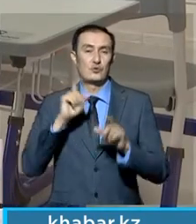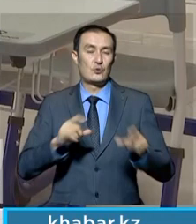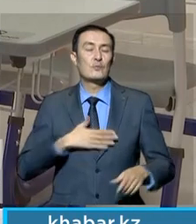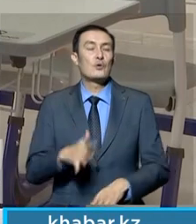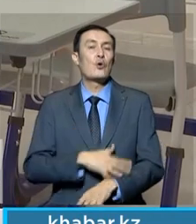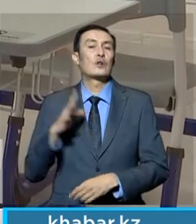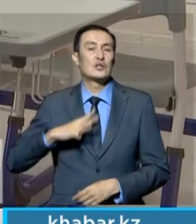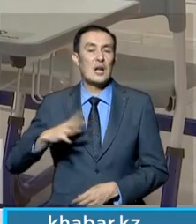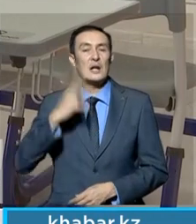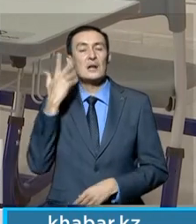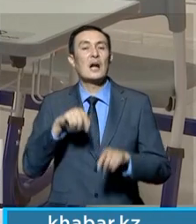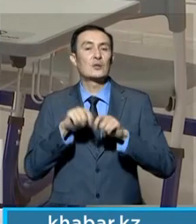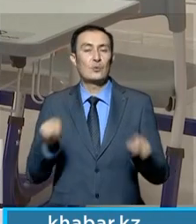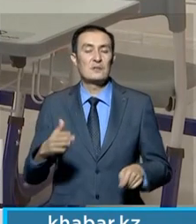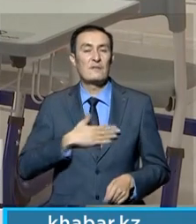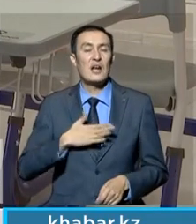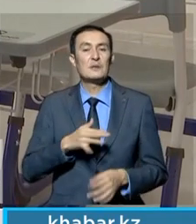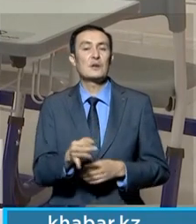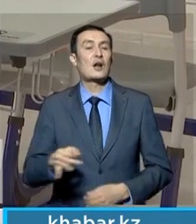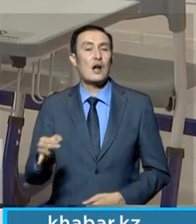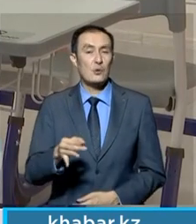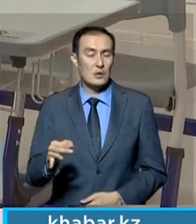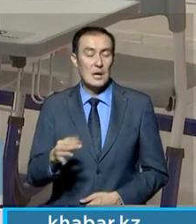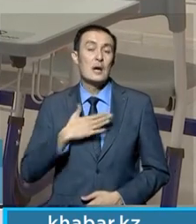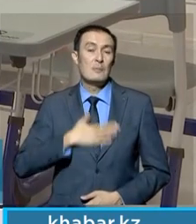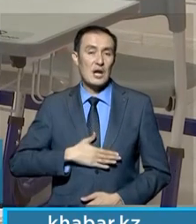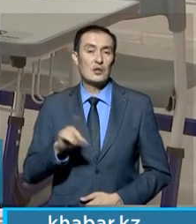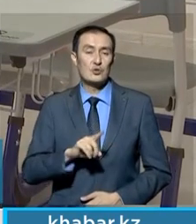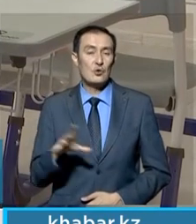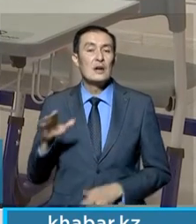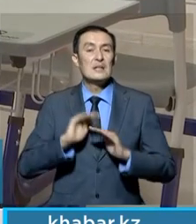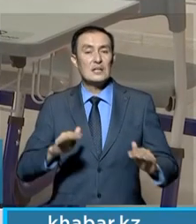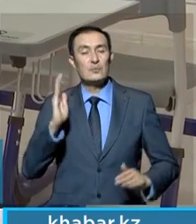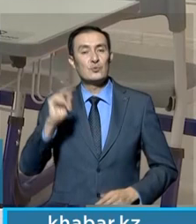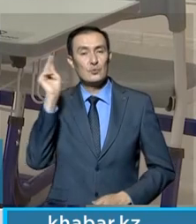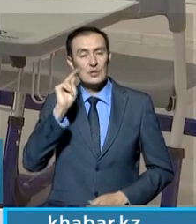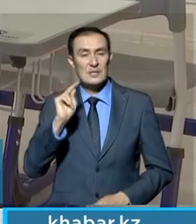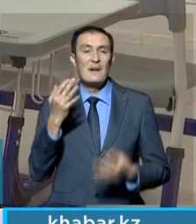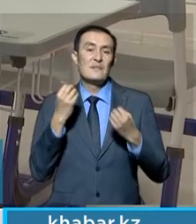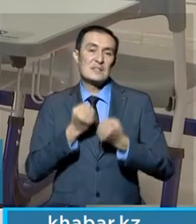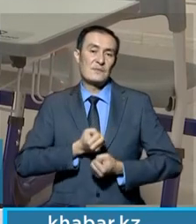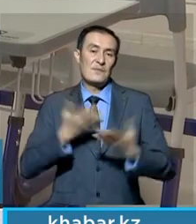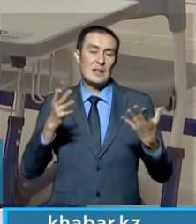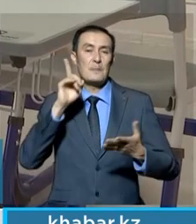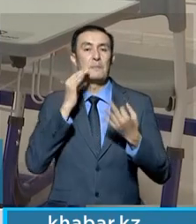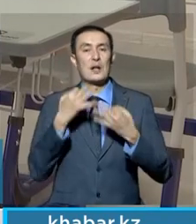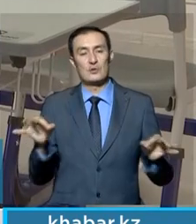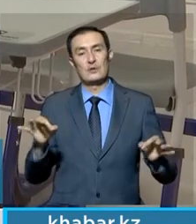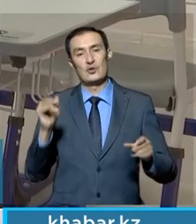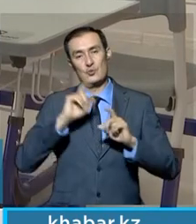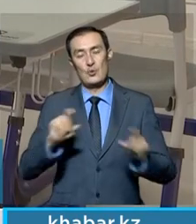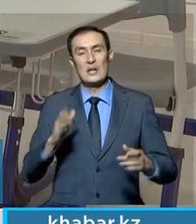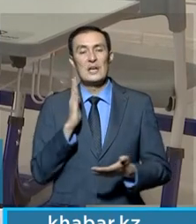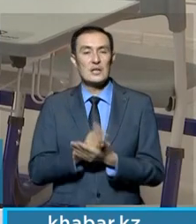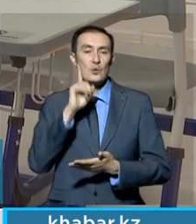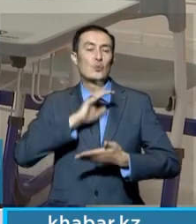долго ждали, когда она откроется в нашем новом микрорайоне. Приятно, что все дети будут получать знания в светлой и просторной школе. Для детей